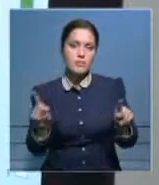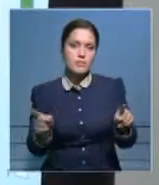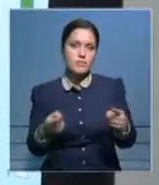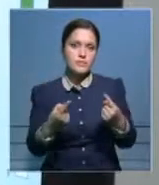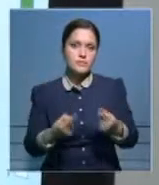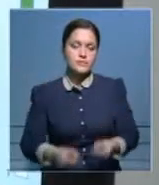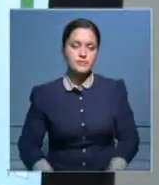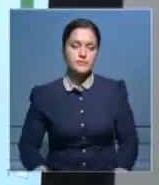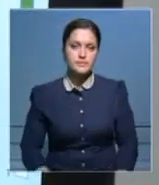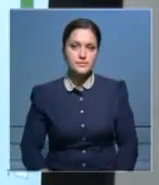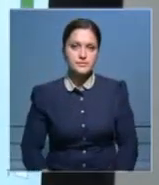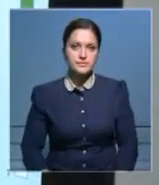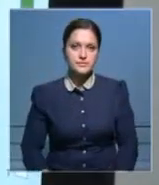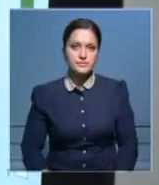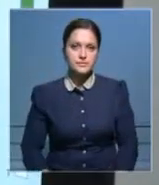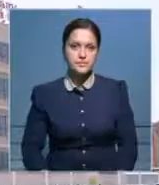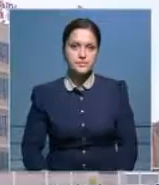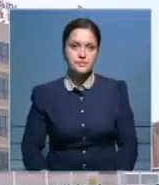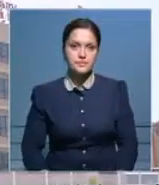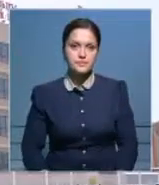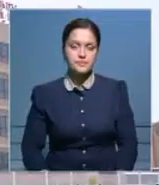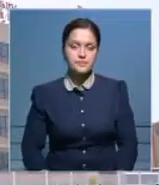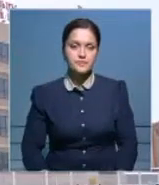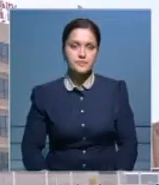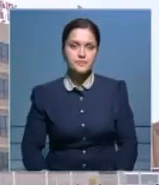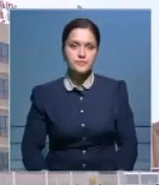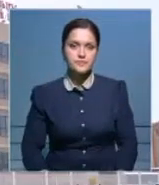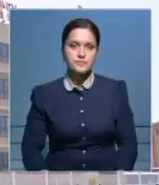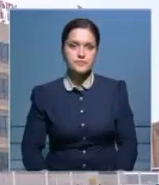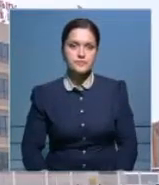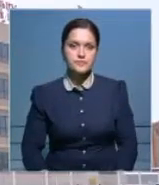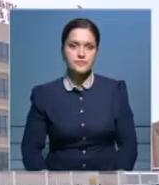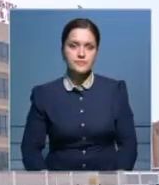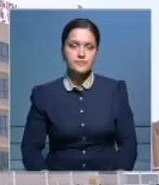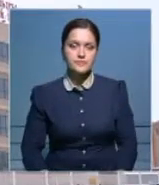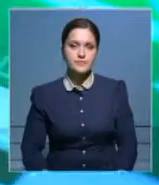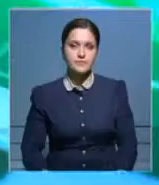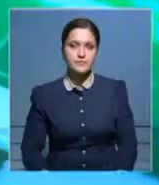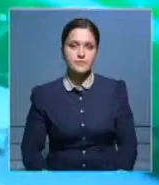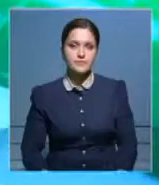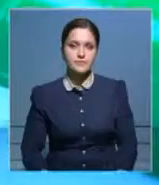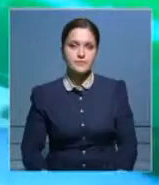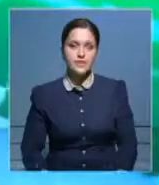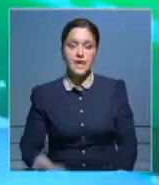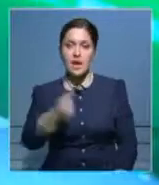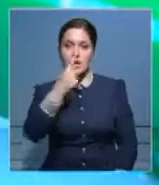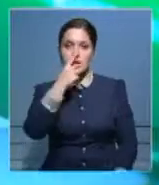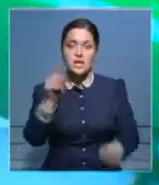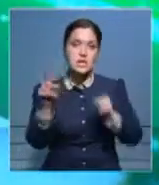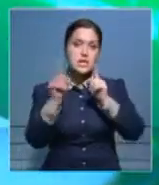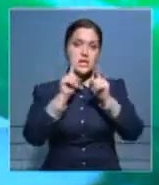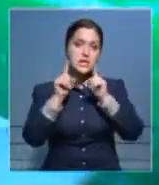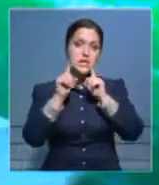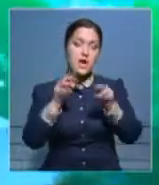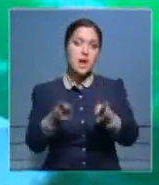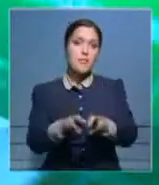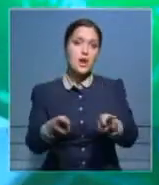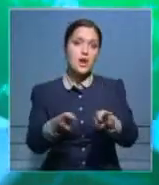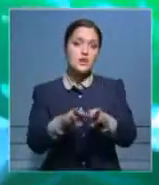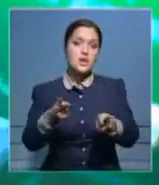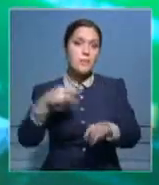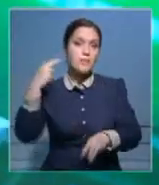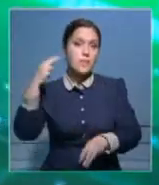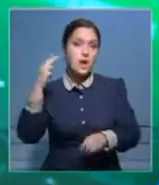пациентами. Елена Устимович, Болотмолда Галеев, Актобе, 24 КИЗ. На недавнем заседании правительства